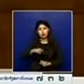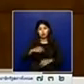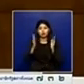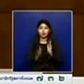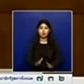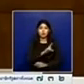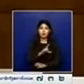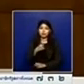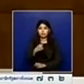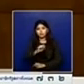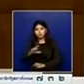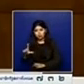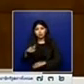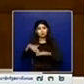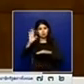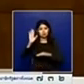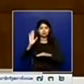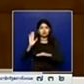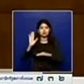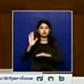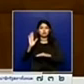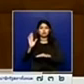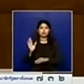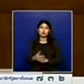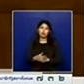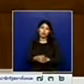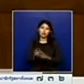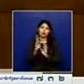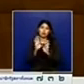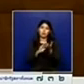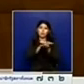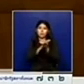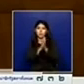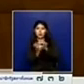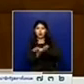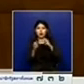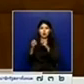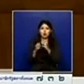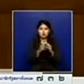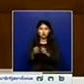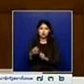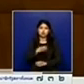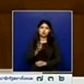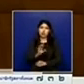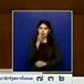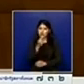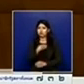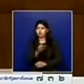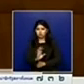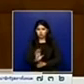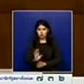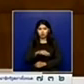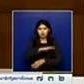ายสิบล้านคนนะครับก็ไม่อยากเห็นการเปลี่ยนแปลงในสถานที่เกิดความวุ่นวายสับสนโลมานนะครับทุก